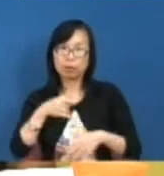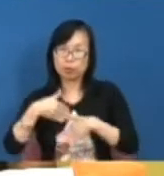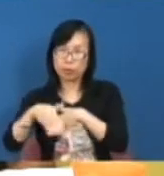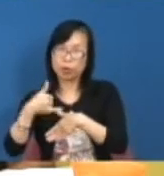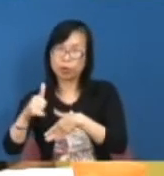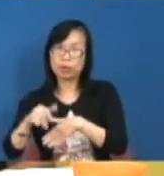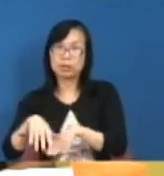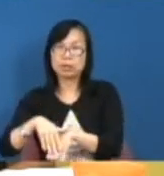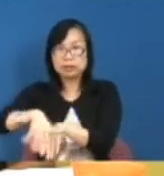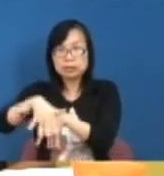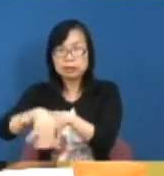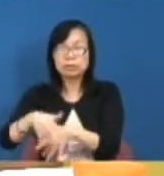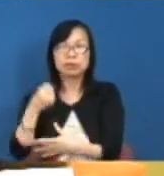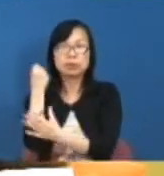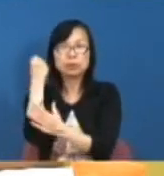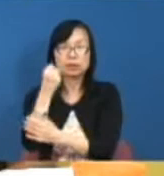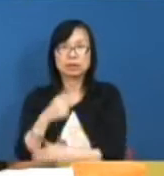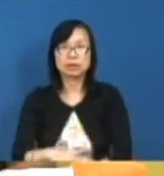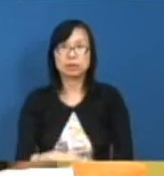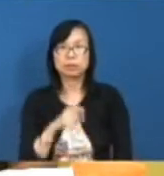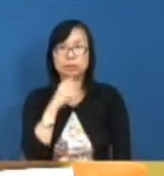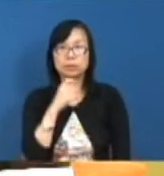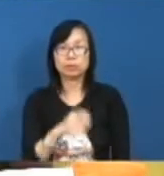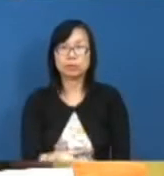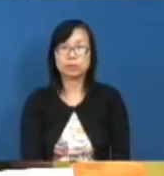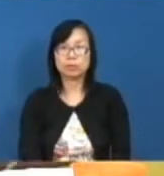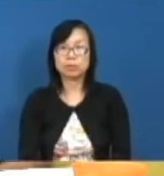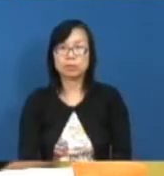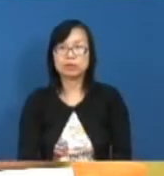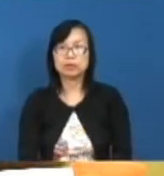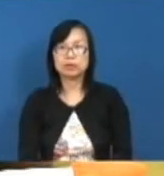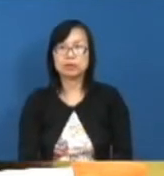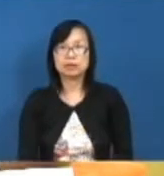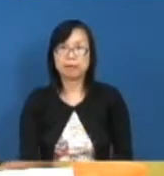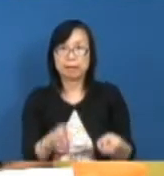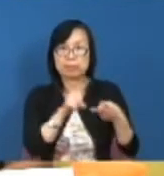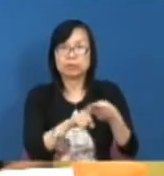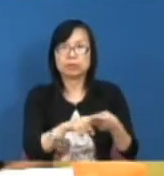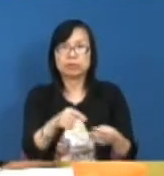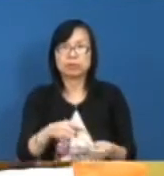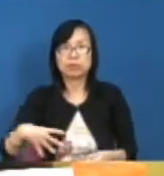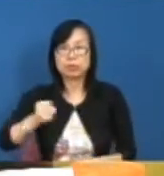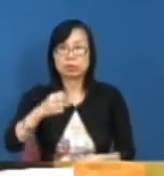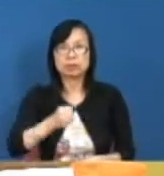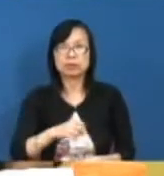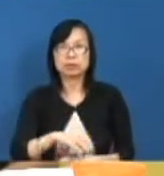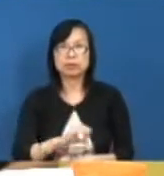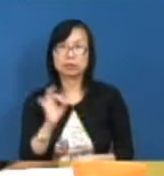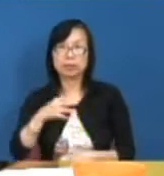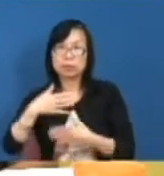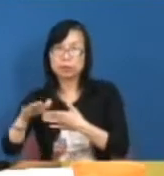威，你点？佢会唔会攞你架车啊？你何俊仁啊，冚唪唥啲车都唔知喺边嗰日，因为你去咗第二度食饭啊